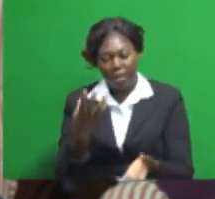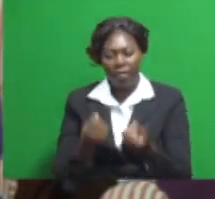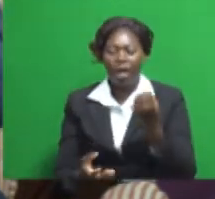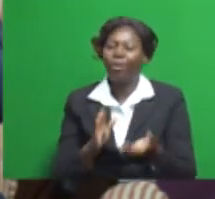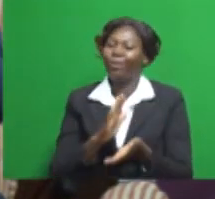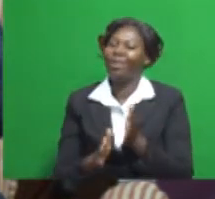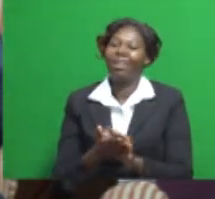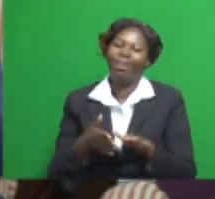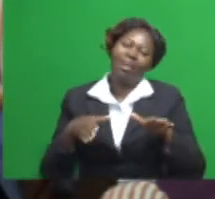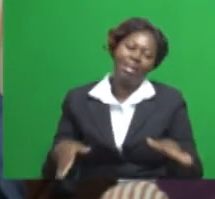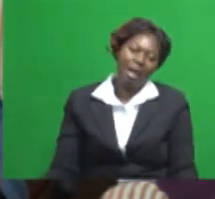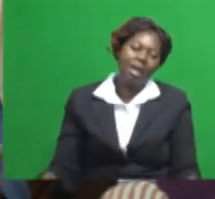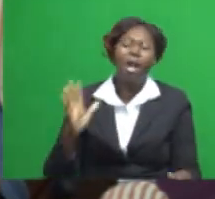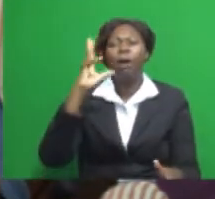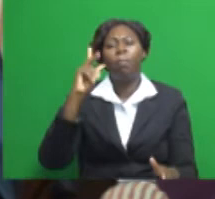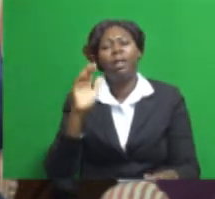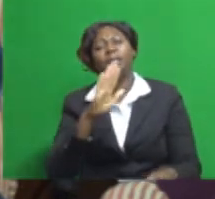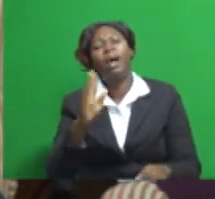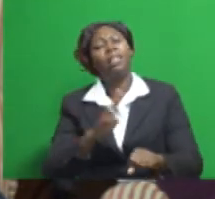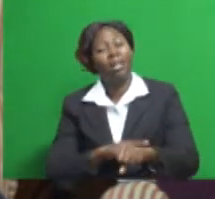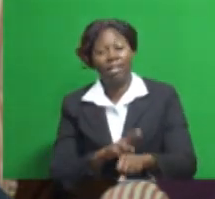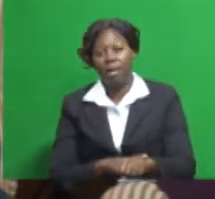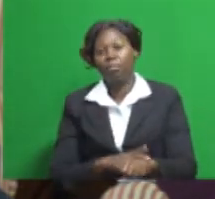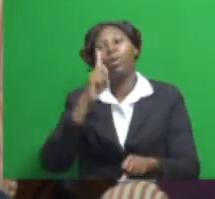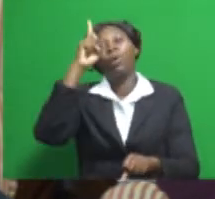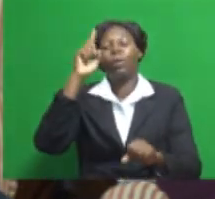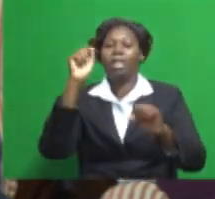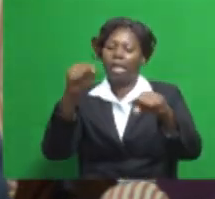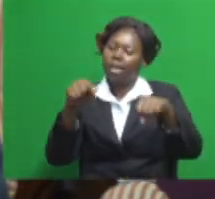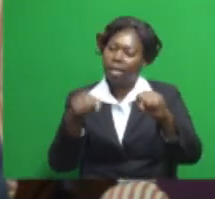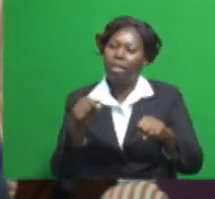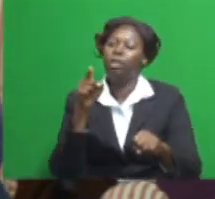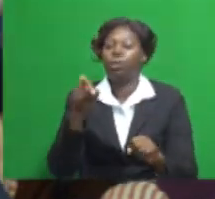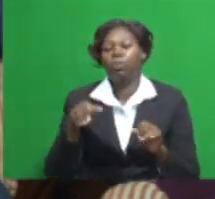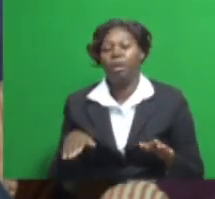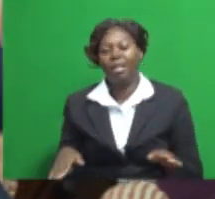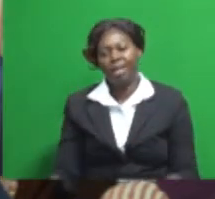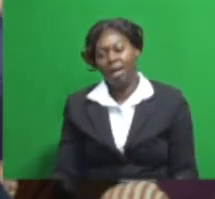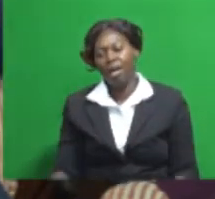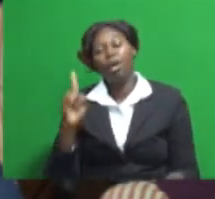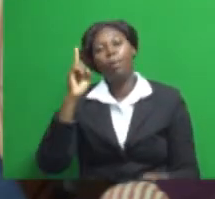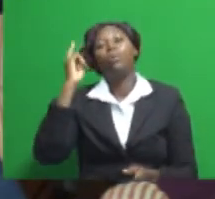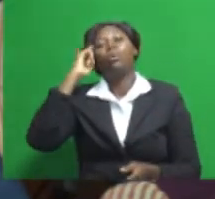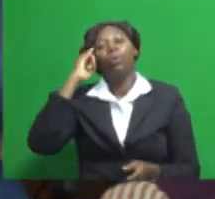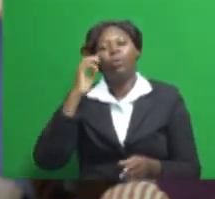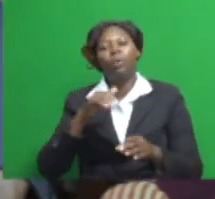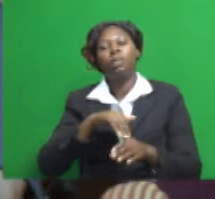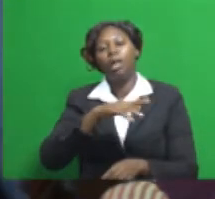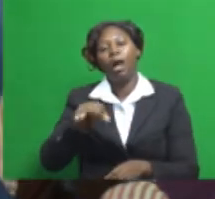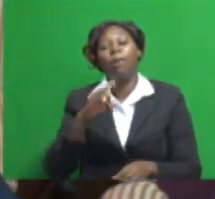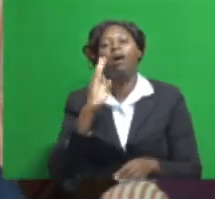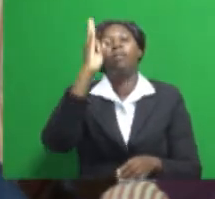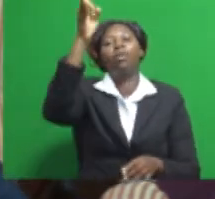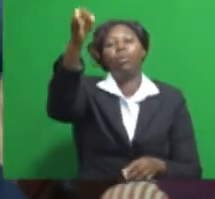nemoto. Kwete kuti akundikana naye. Asi muuchenjere hwake nekuziva kwake. Anoziva zviri kumberi.